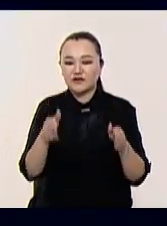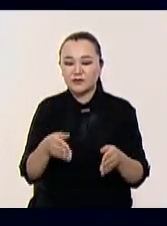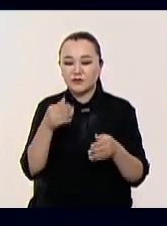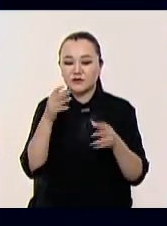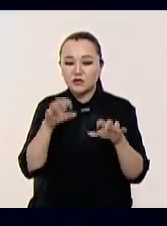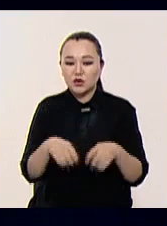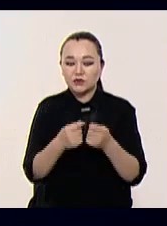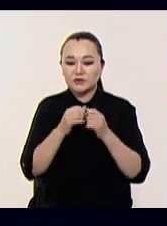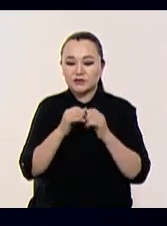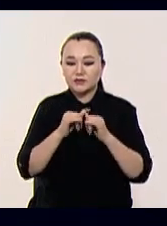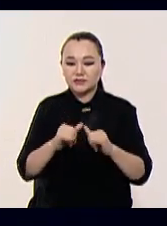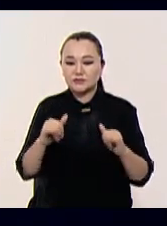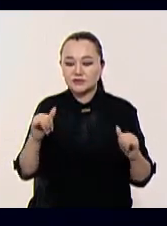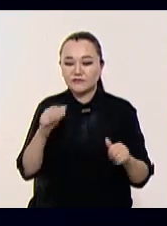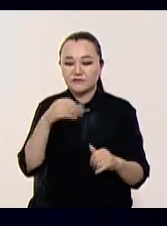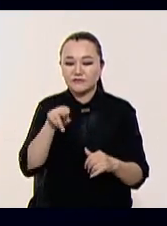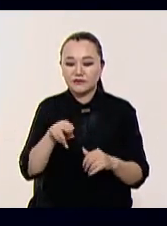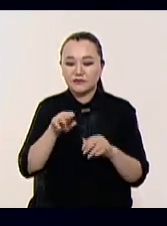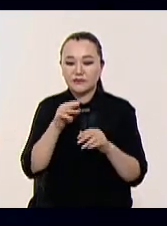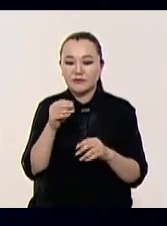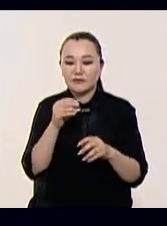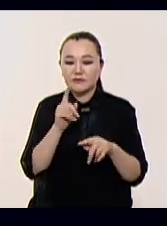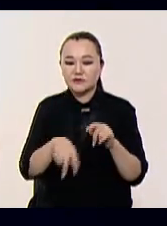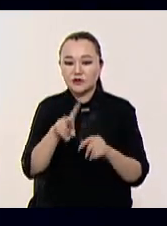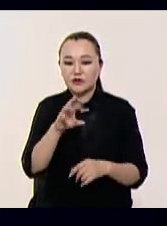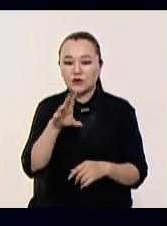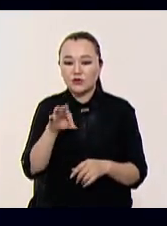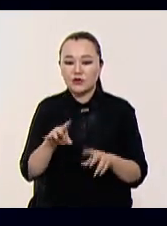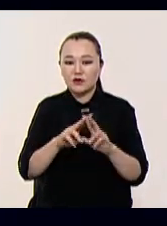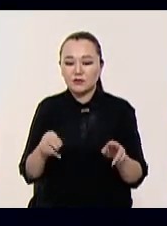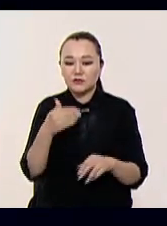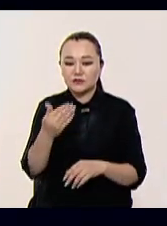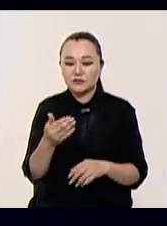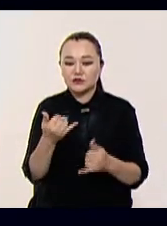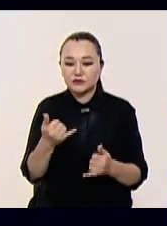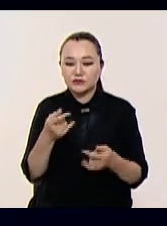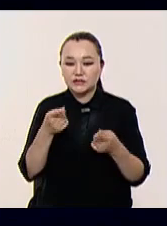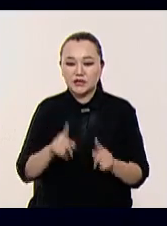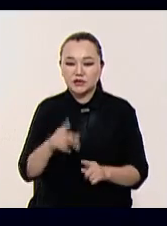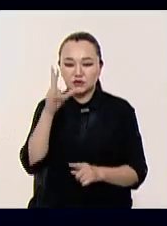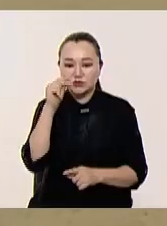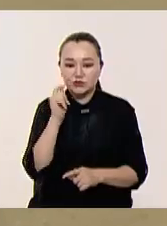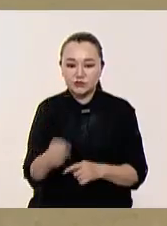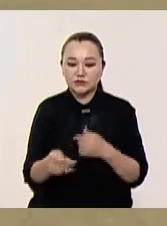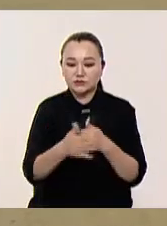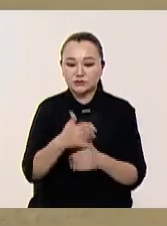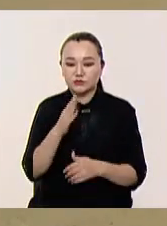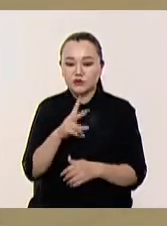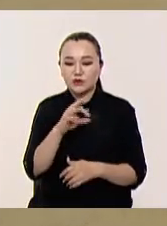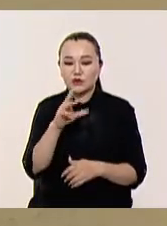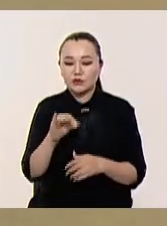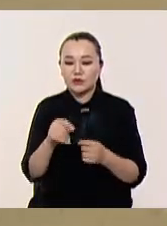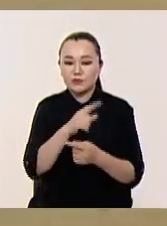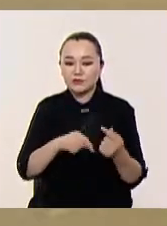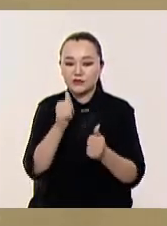нелегально распространяли их под видом моментальной лотереи. Теперь им грозит реальный срок. Лотерейный бизнес с